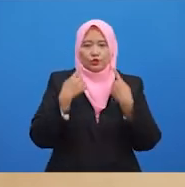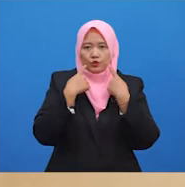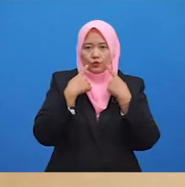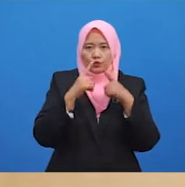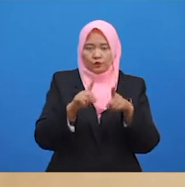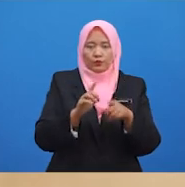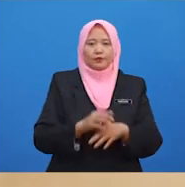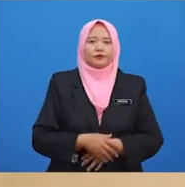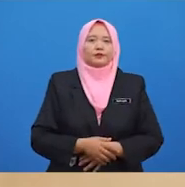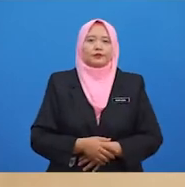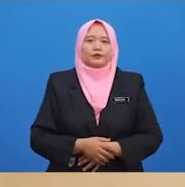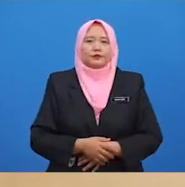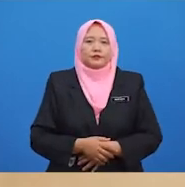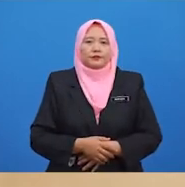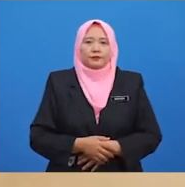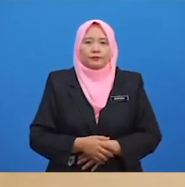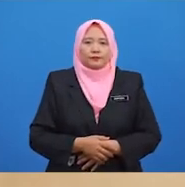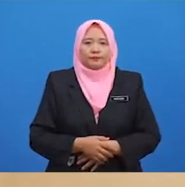yang sepatutnya adalah,